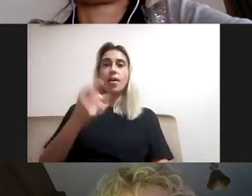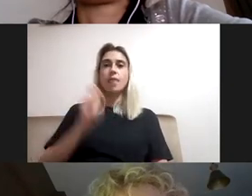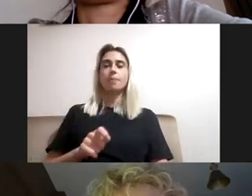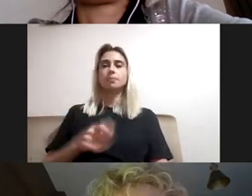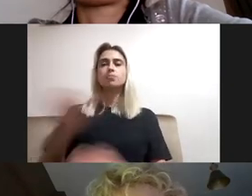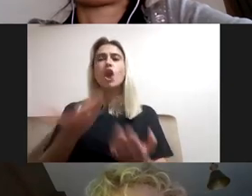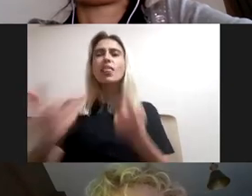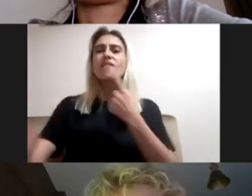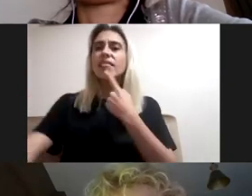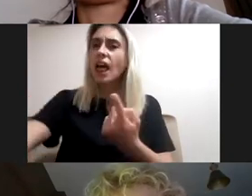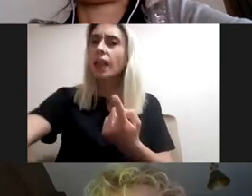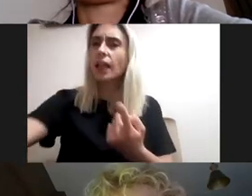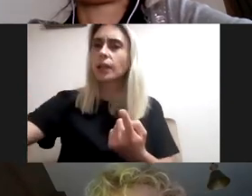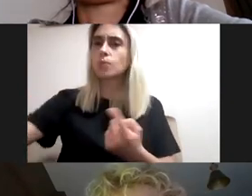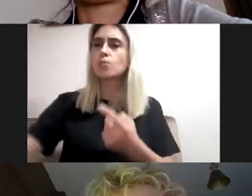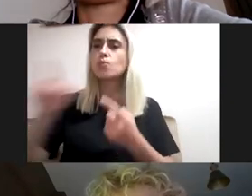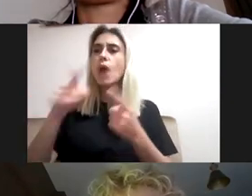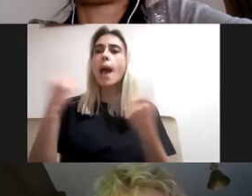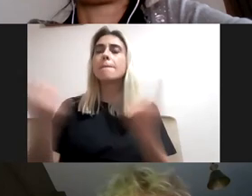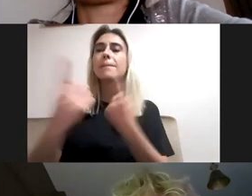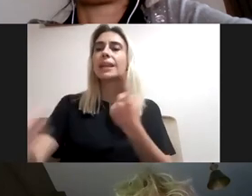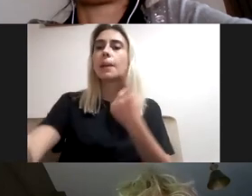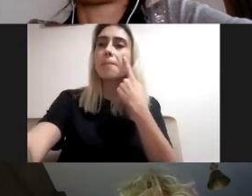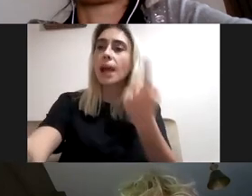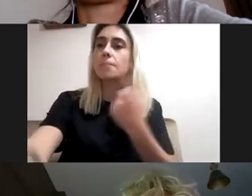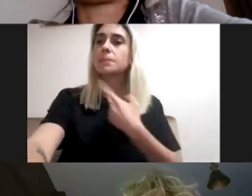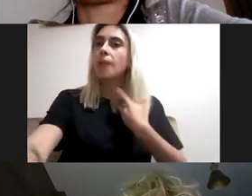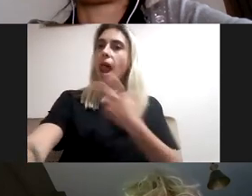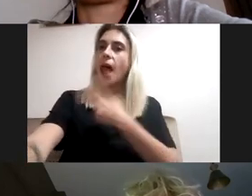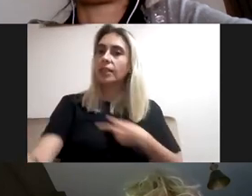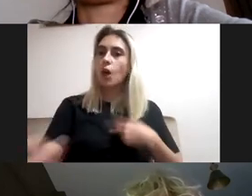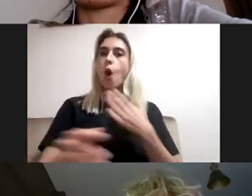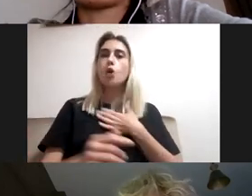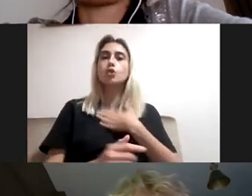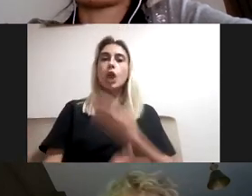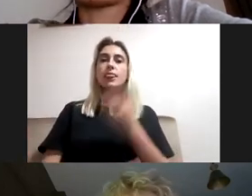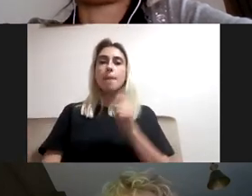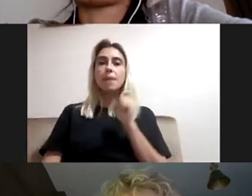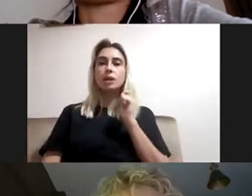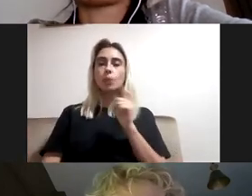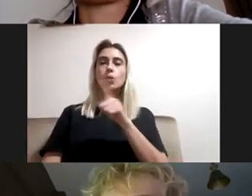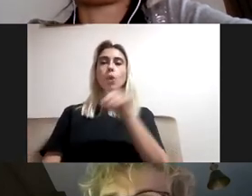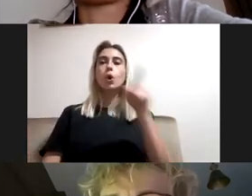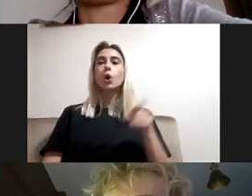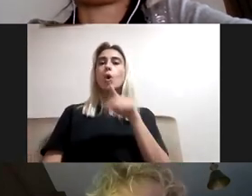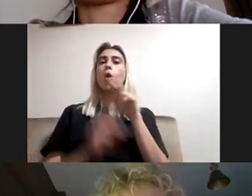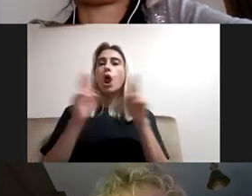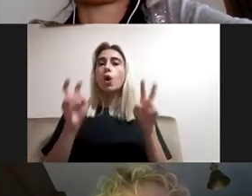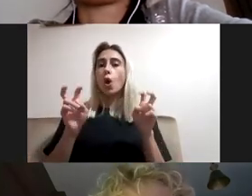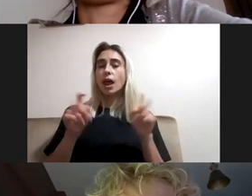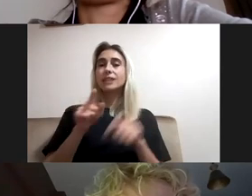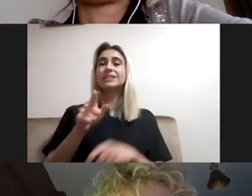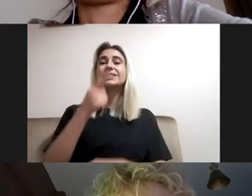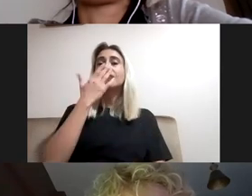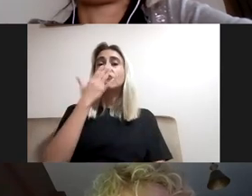dile getirdik. Yani buraya bir bakın biz belediyeyiz. Bunların öncelik yapmak zorundayız bu tür konularda. Sadece engelli bireyler için